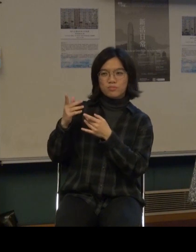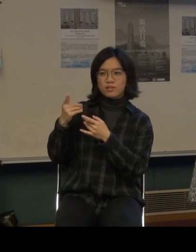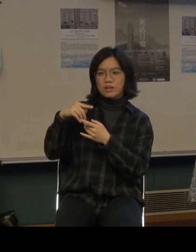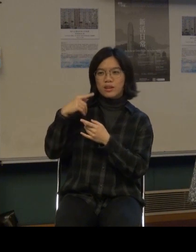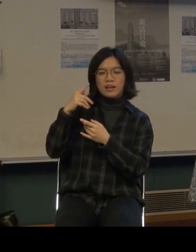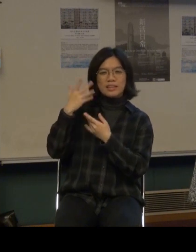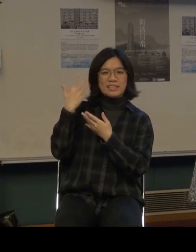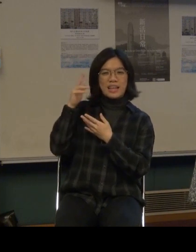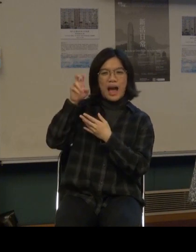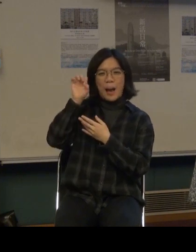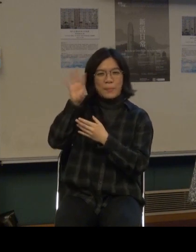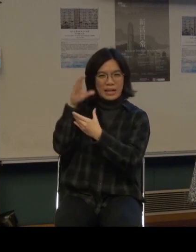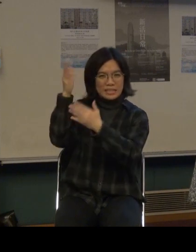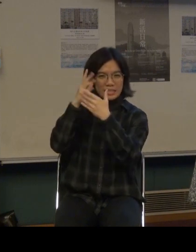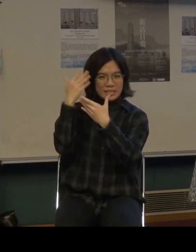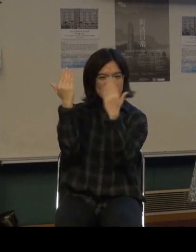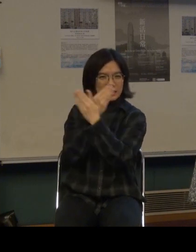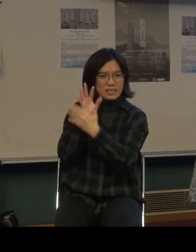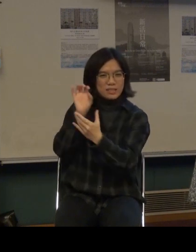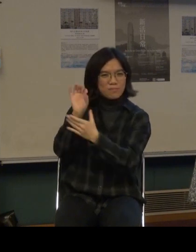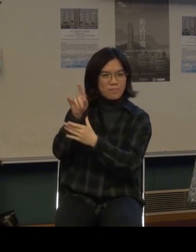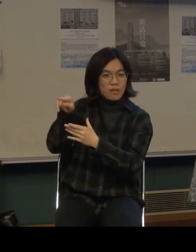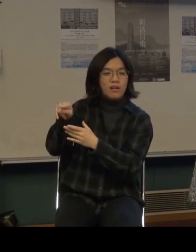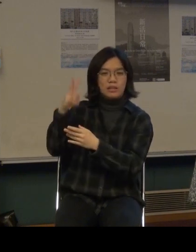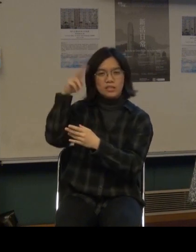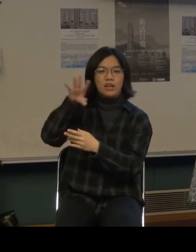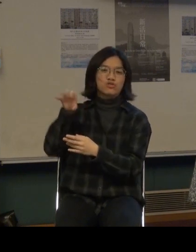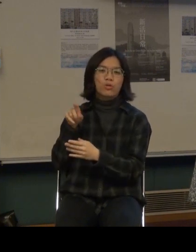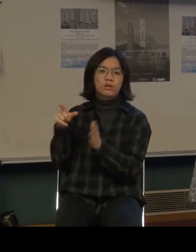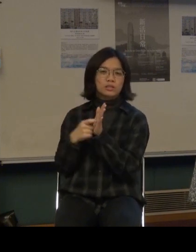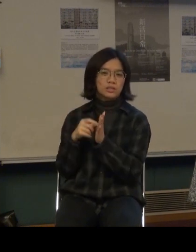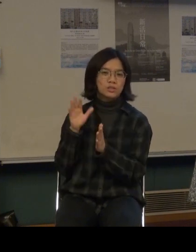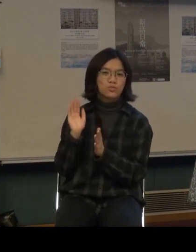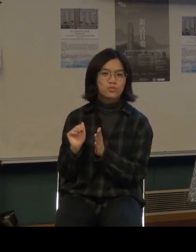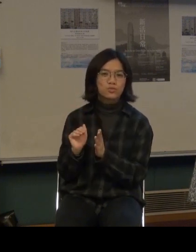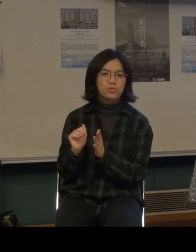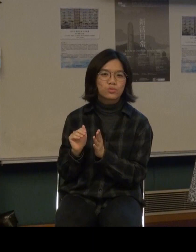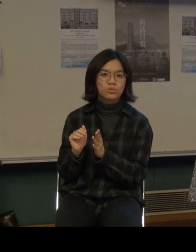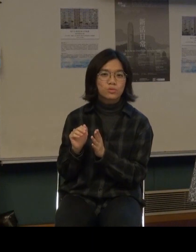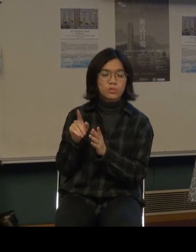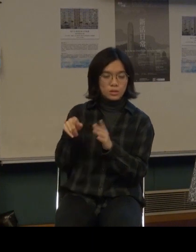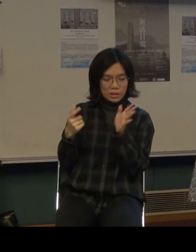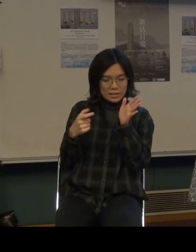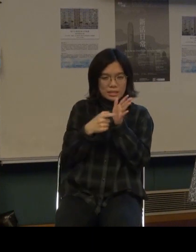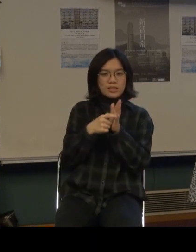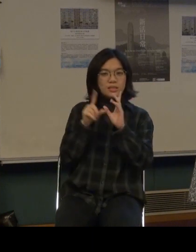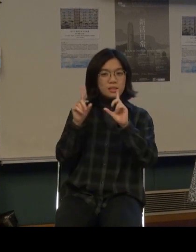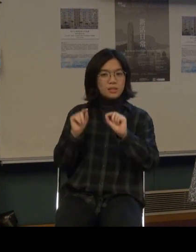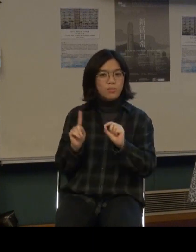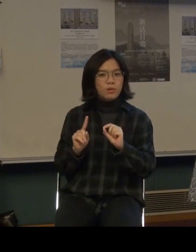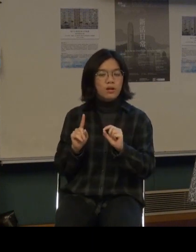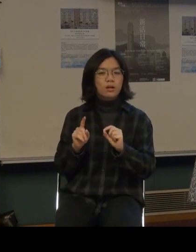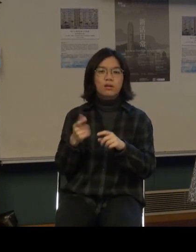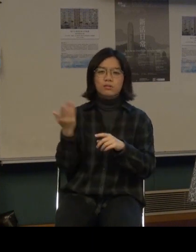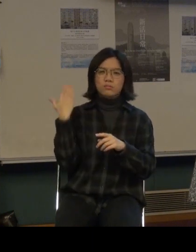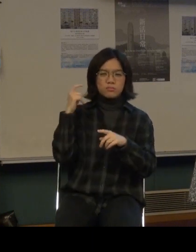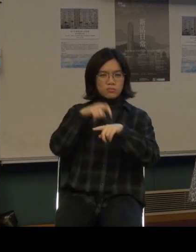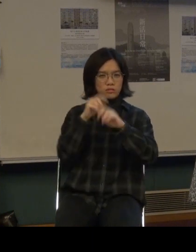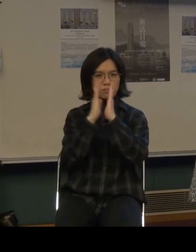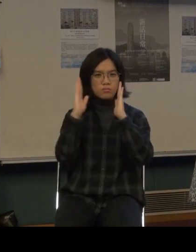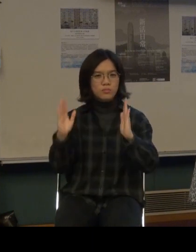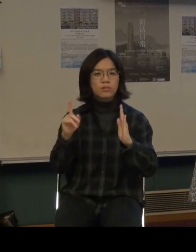個好摩登咧？其實好摩登就係話咧，有一班人，即係話一個時代嘅人，佢開始有一個概念。那個概念